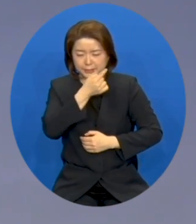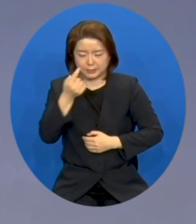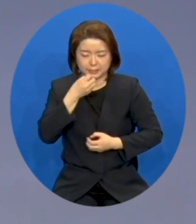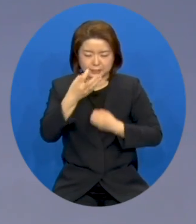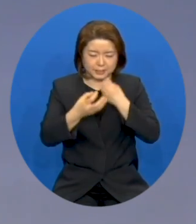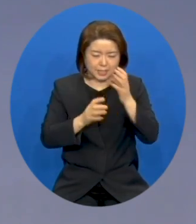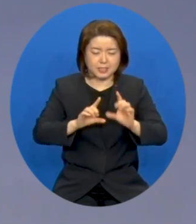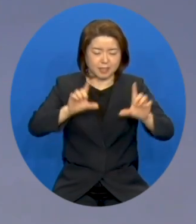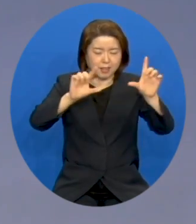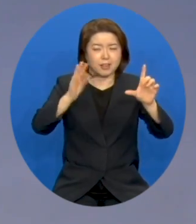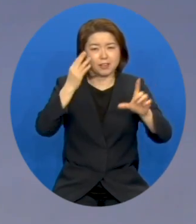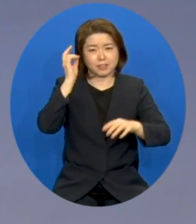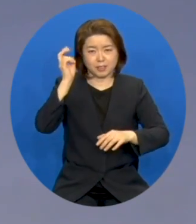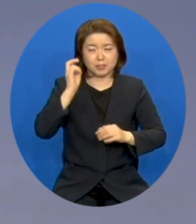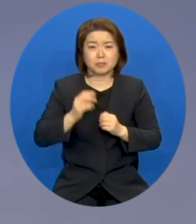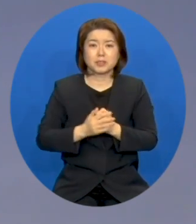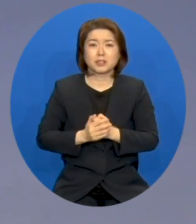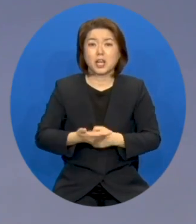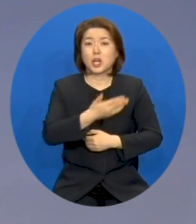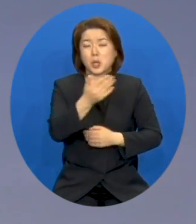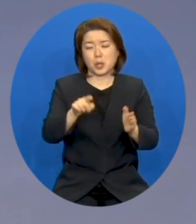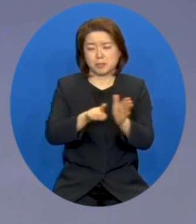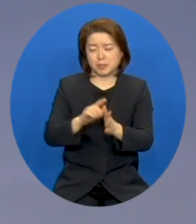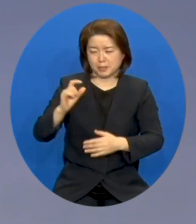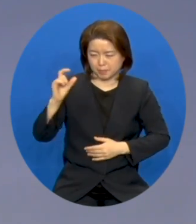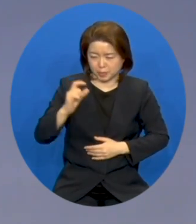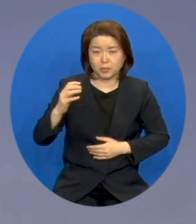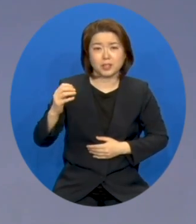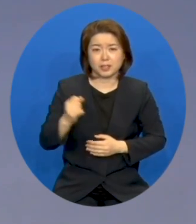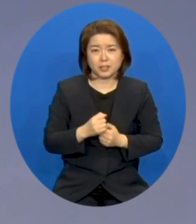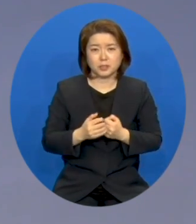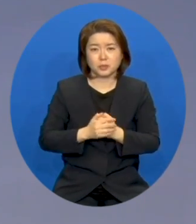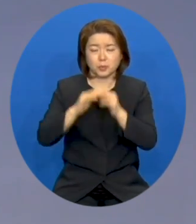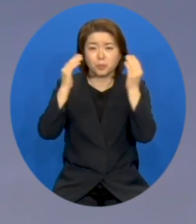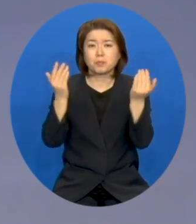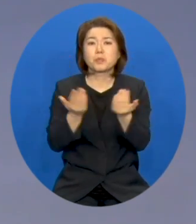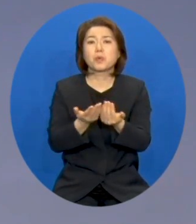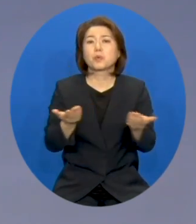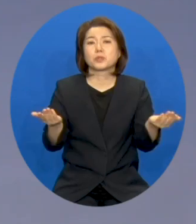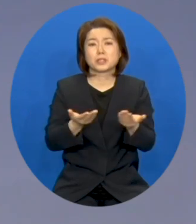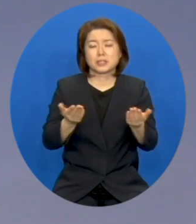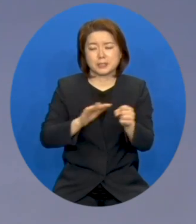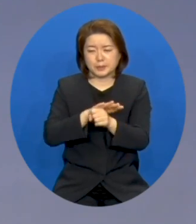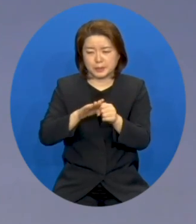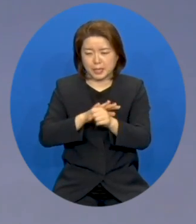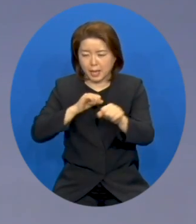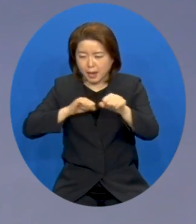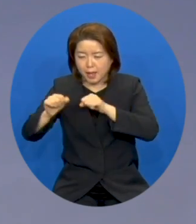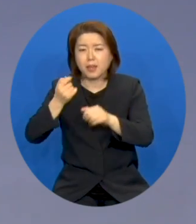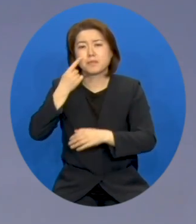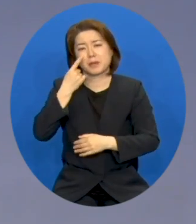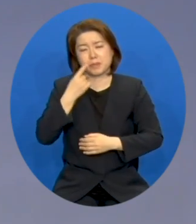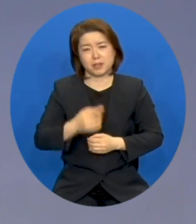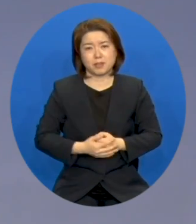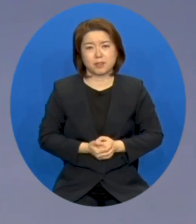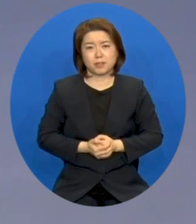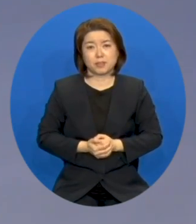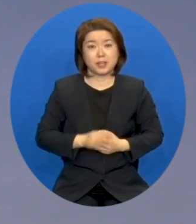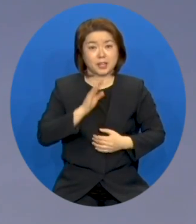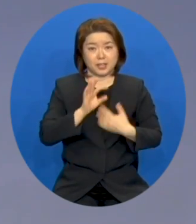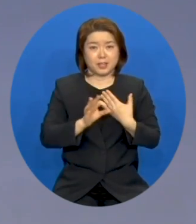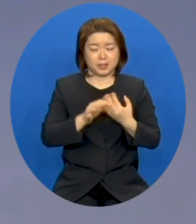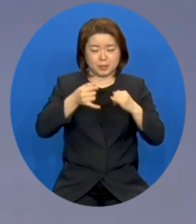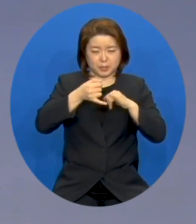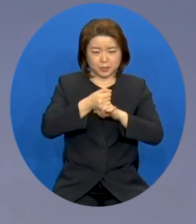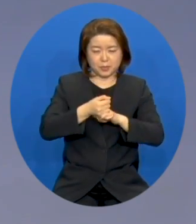됩니다. 여러분, 믿음을 굳게 하고 모든 일을 사랑으로 하십시오. 그러면